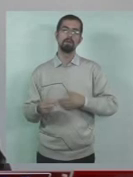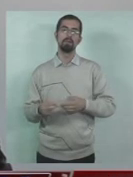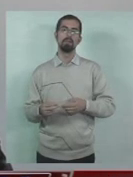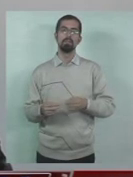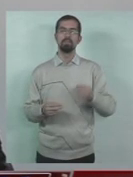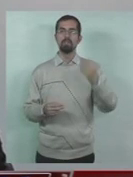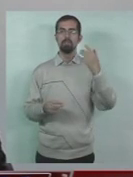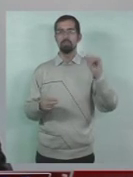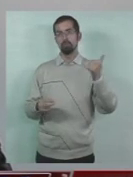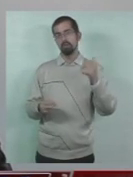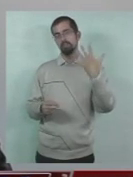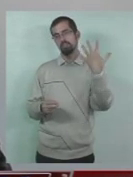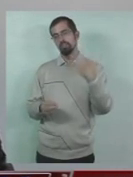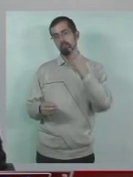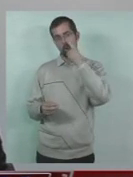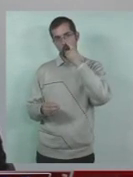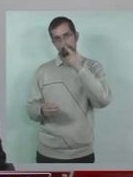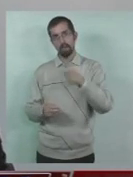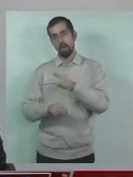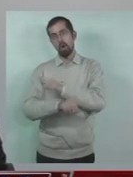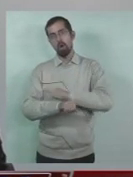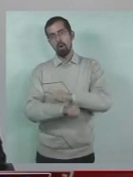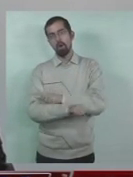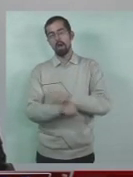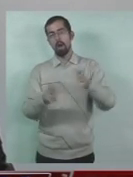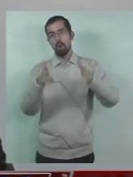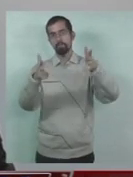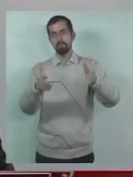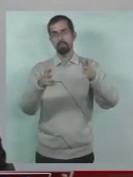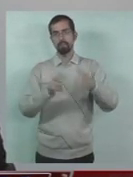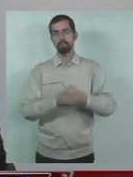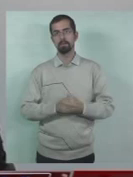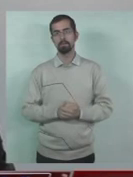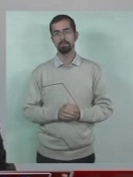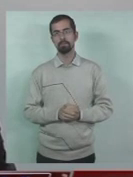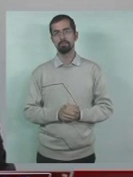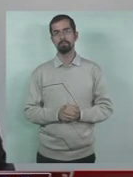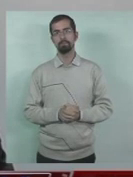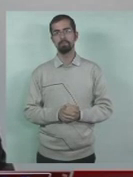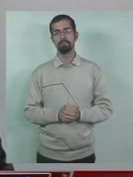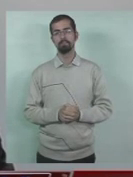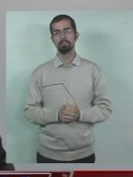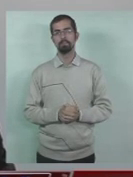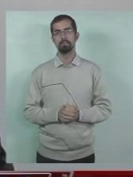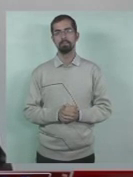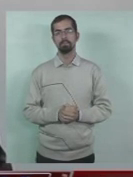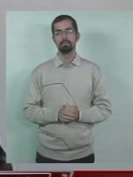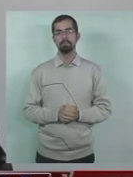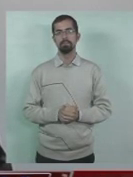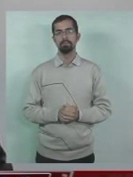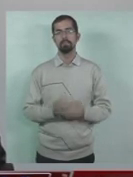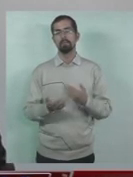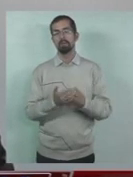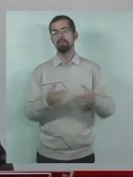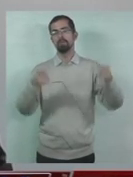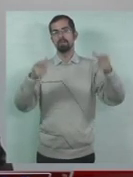în 5 noiembrie, la ora 18, festivitatea de premiere